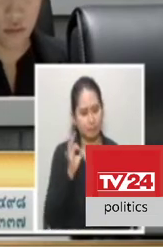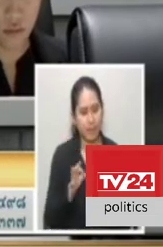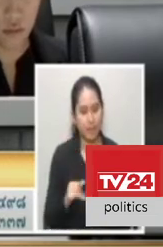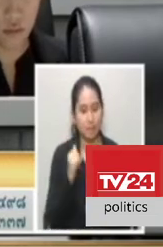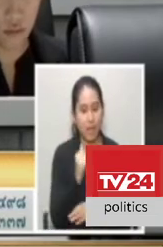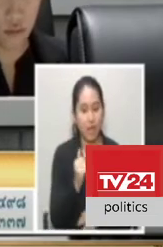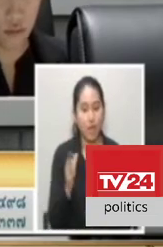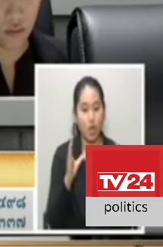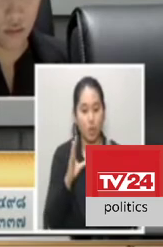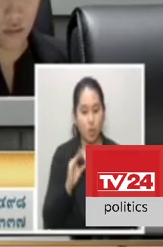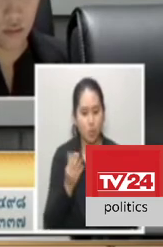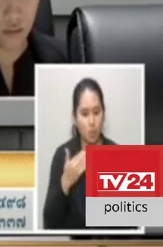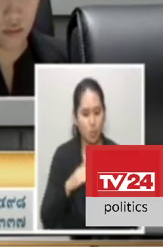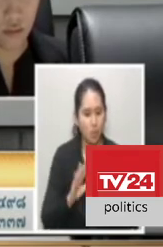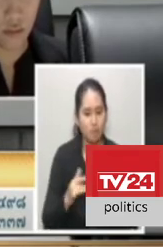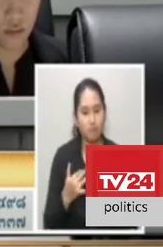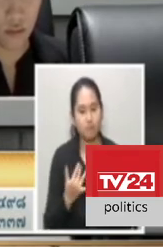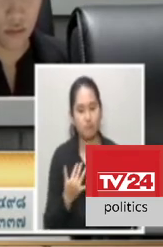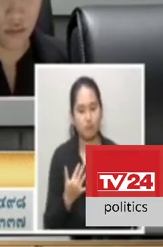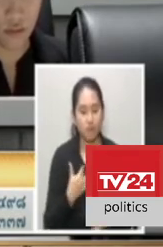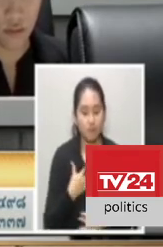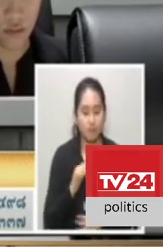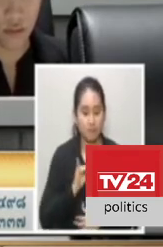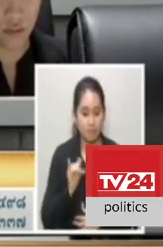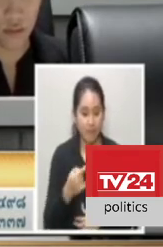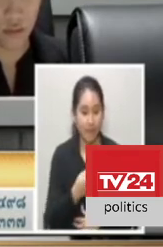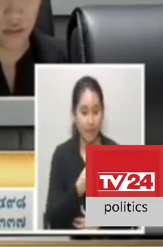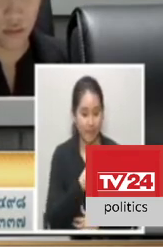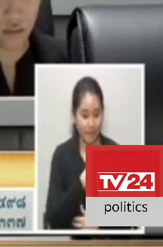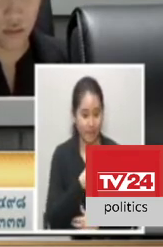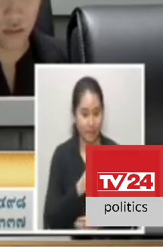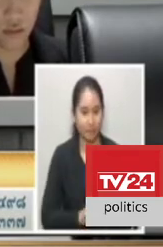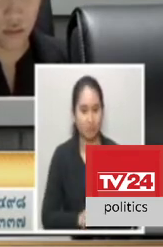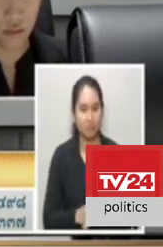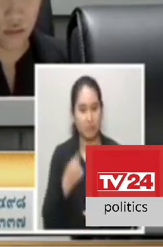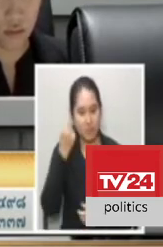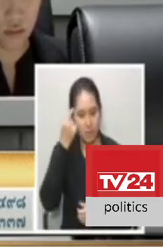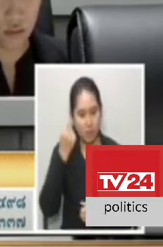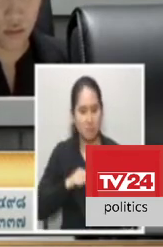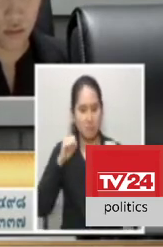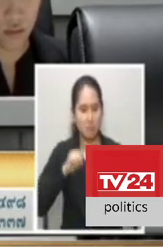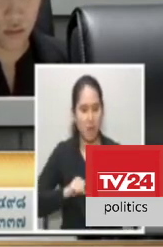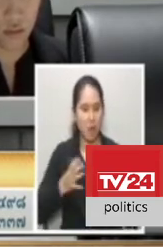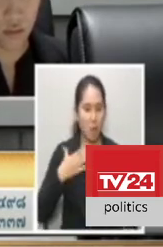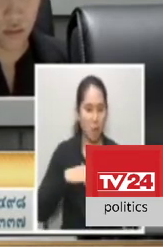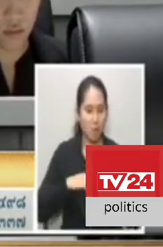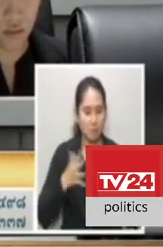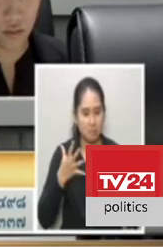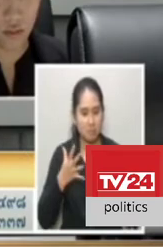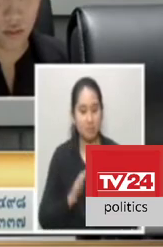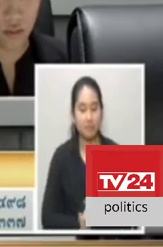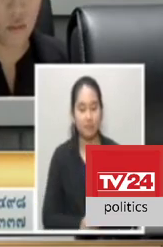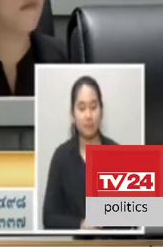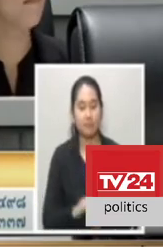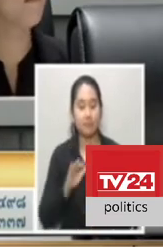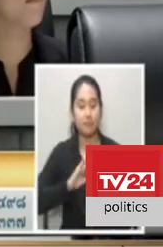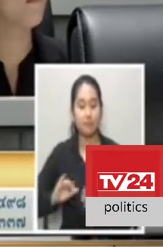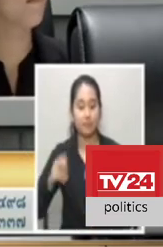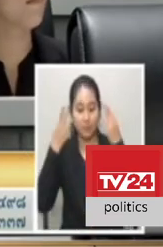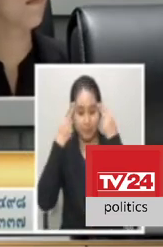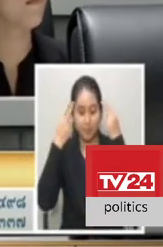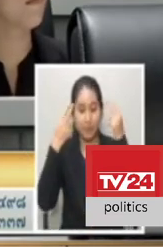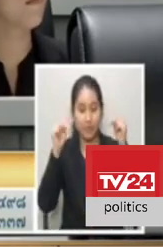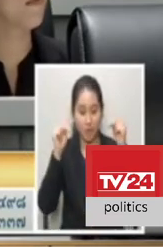นและยังมีแนวโน้มว่าจะไม่เป็นส่วนหนึ่งของความตกลงนี้ท่านนายกรัฐมนตรีก็ได้กล่าวใน